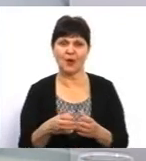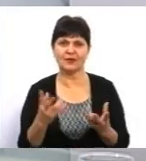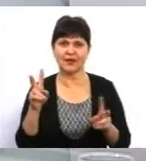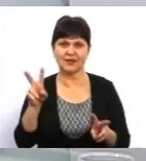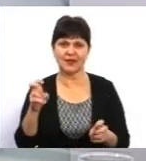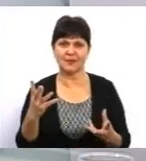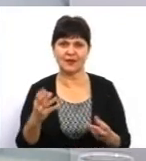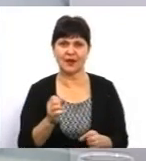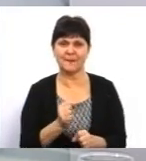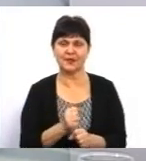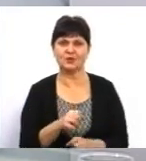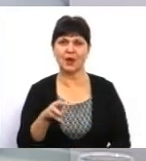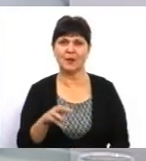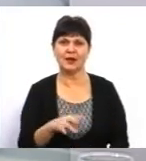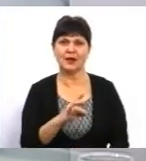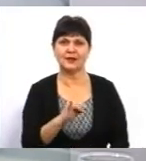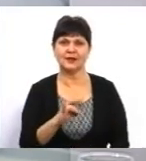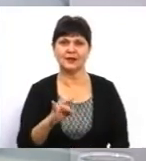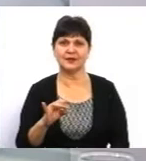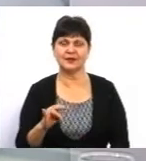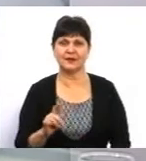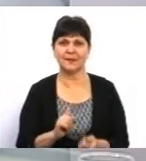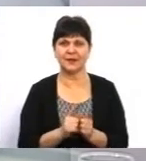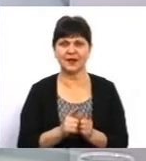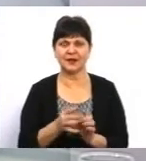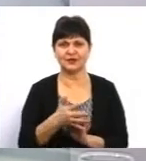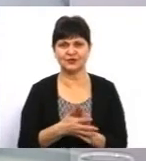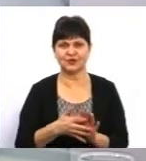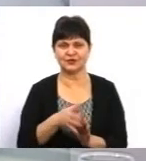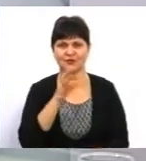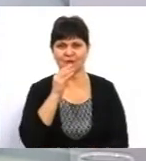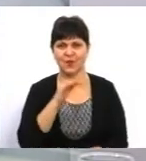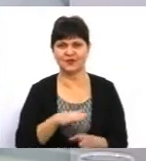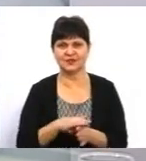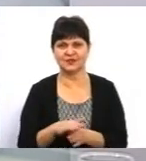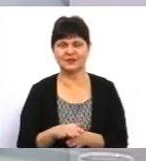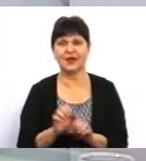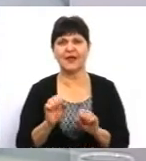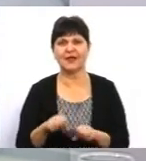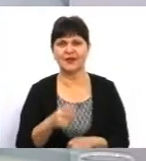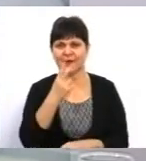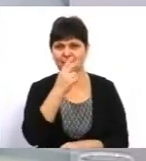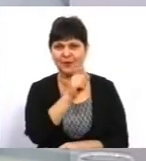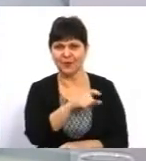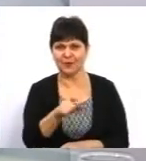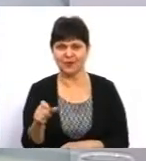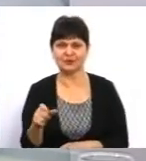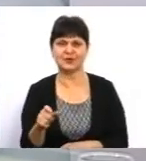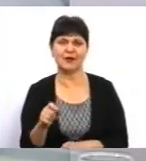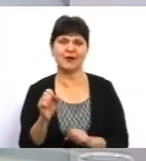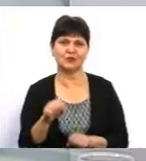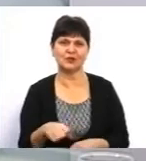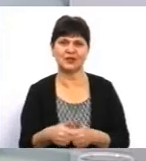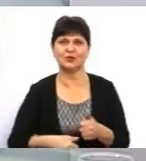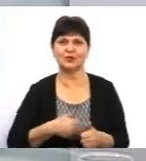Марина Нікітіна. Вона здійснює переклад нашої розмови жестовою мовою, аби якомога більша кількість телеглядачів змогли долучитись до